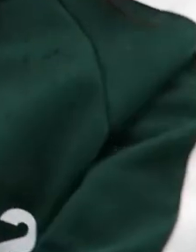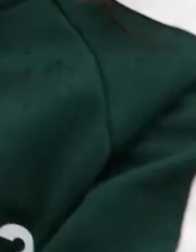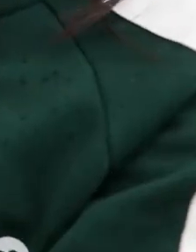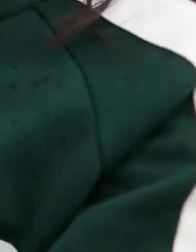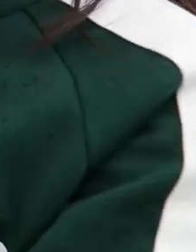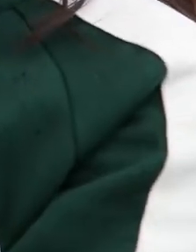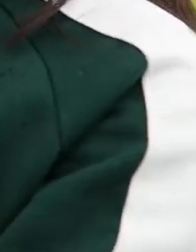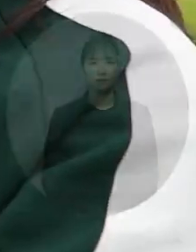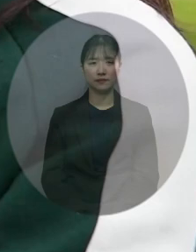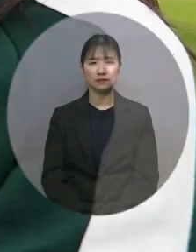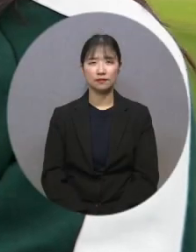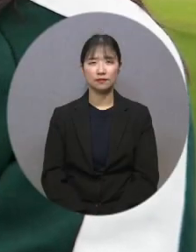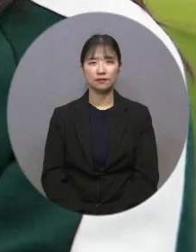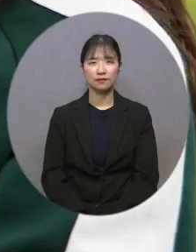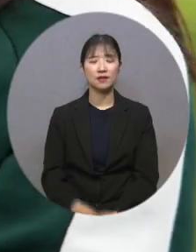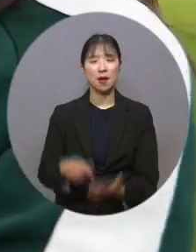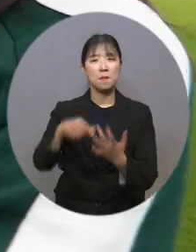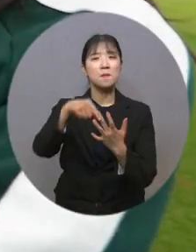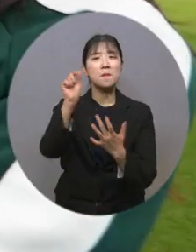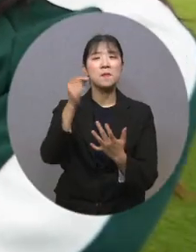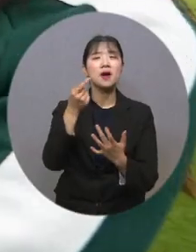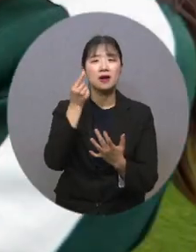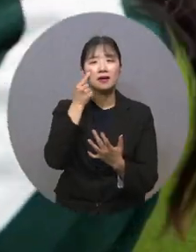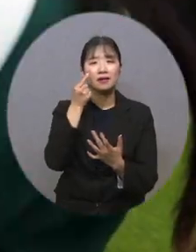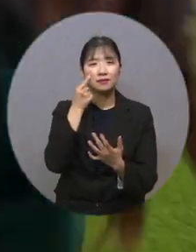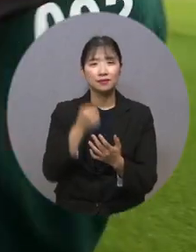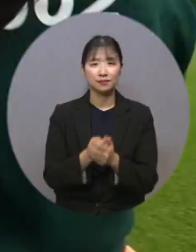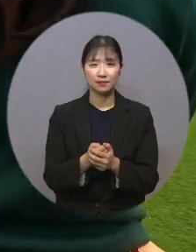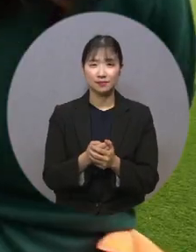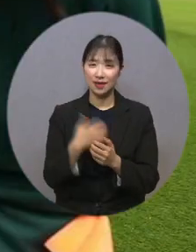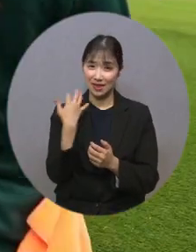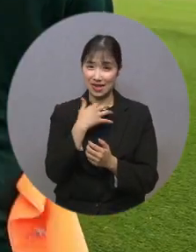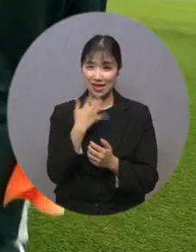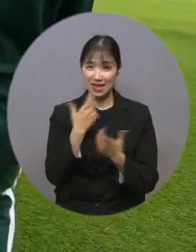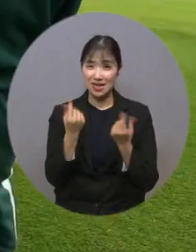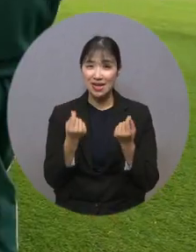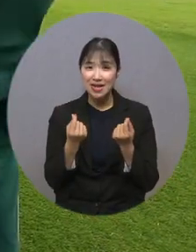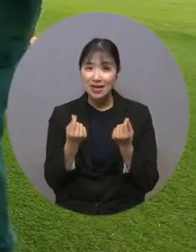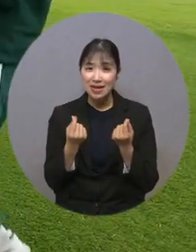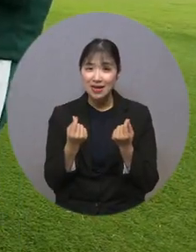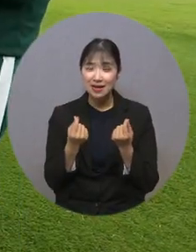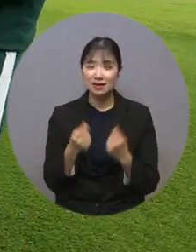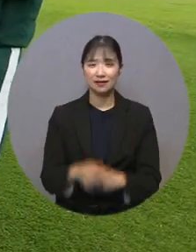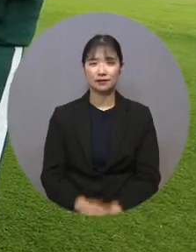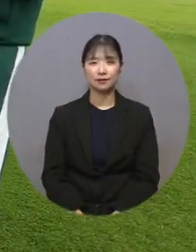뽑아만 보세요. 뽑아만. 색다른 거 한번 해볼까? 뽑아만 보세요. 색다른 거 뽑아봤어.